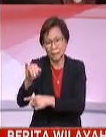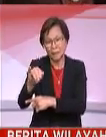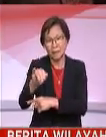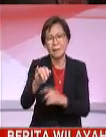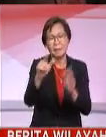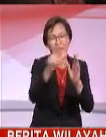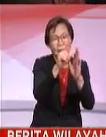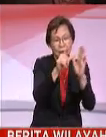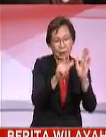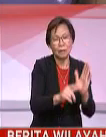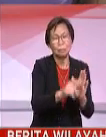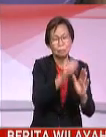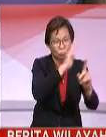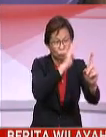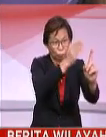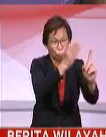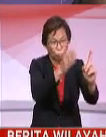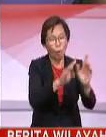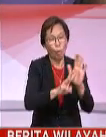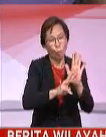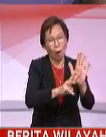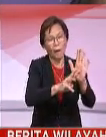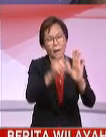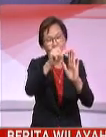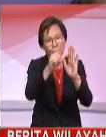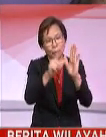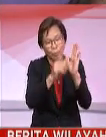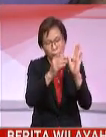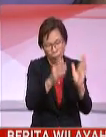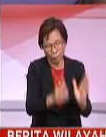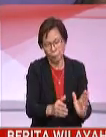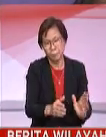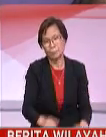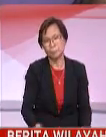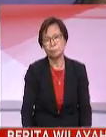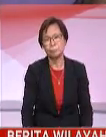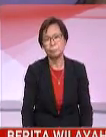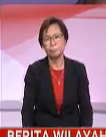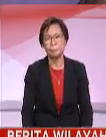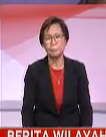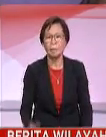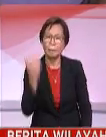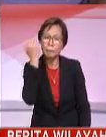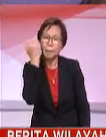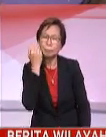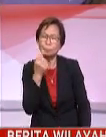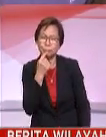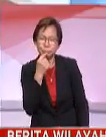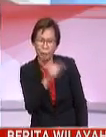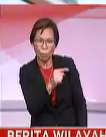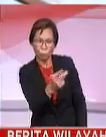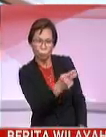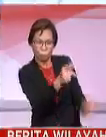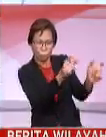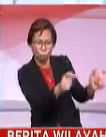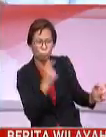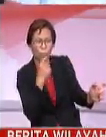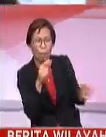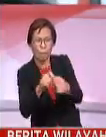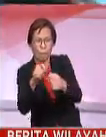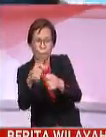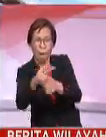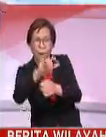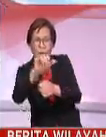Peguam Aizul Rohan Anwar, Azwar Mahira Azman dan Nur Nadia Zaini. Majistret kemudian memerintahkan kedua-dua tertuduh